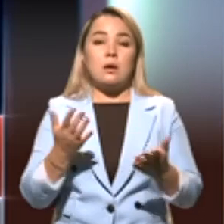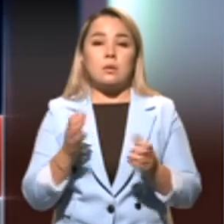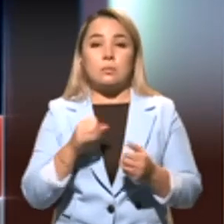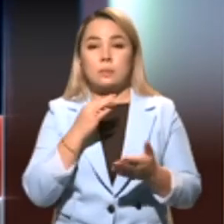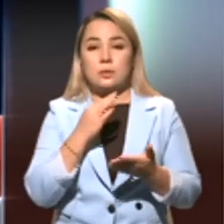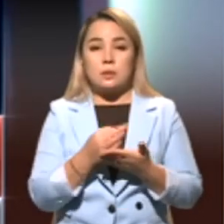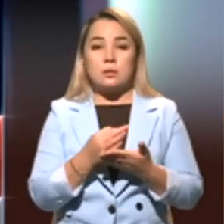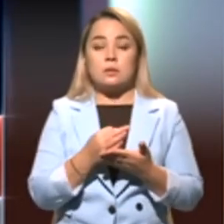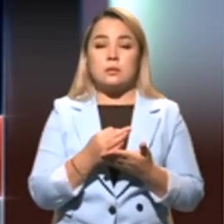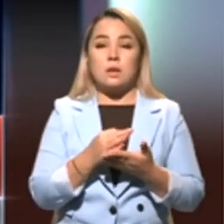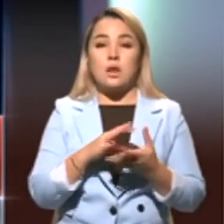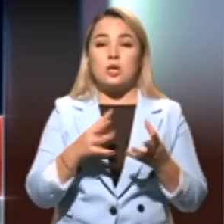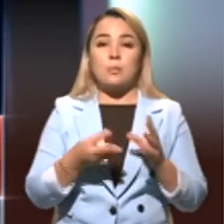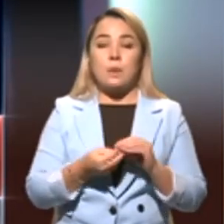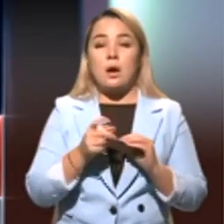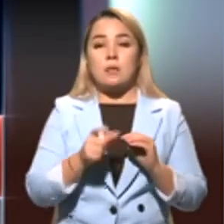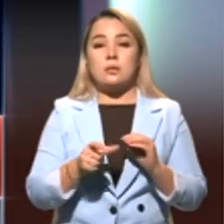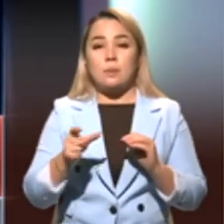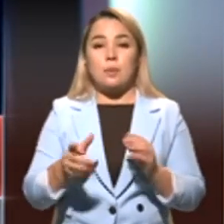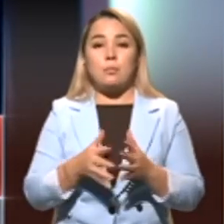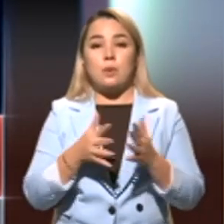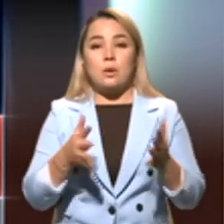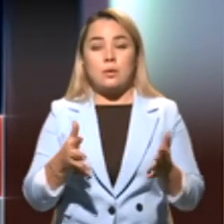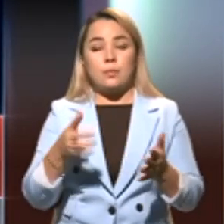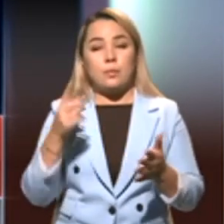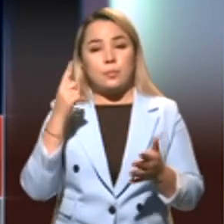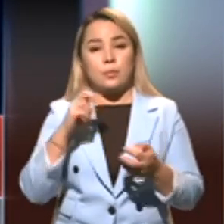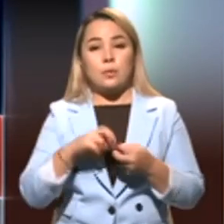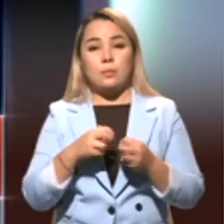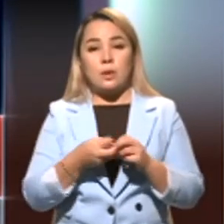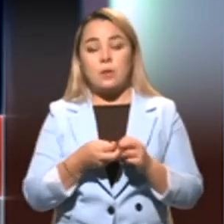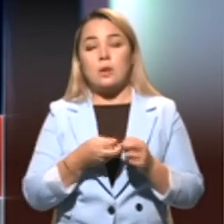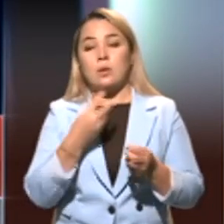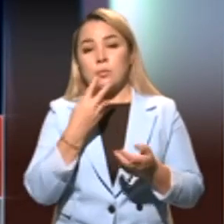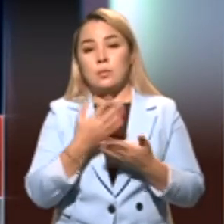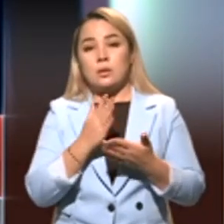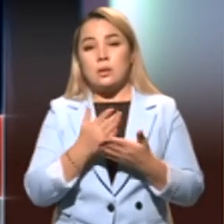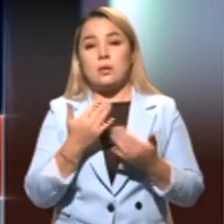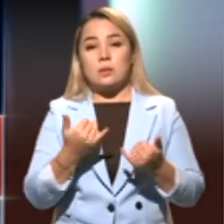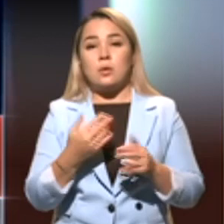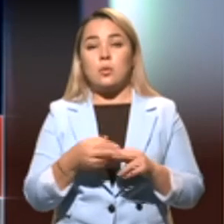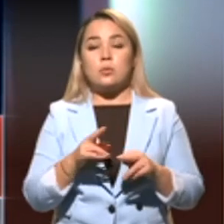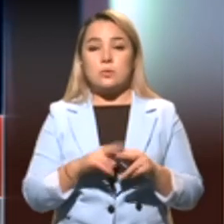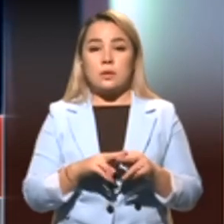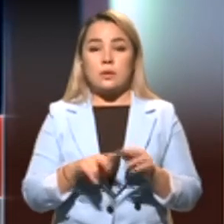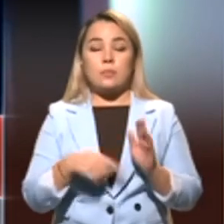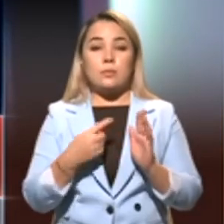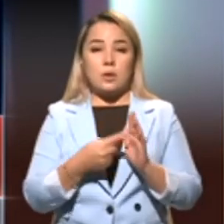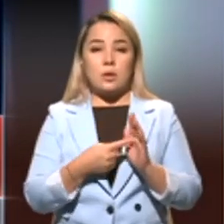жалпы адамзаттың басын қатыратын мәселе ғой. Міне осы мәселемен